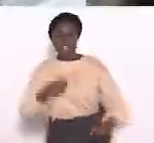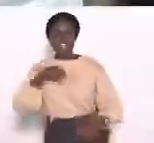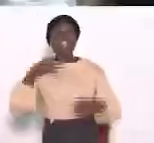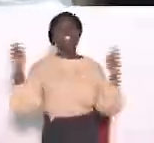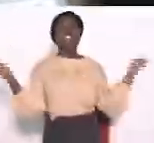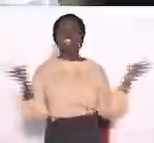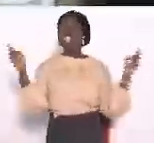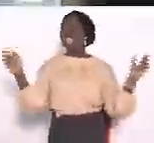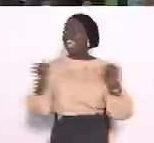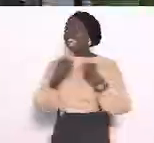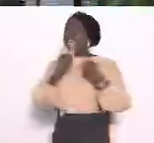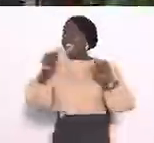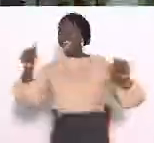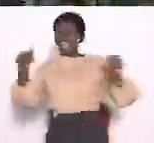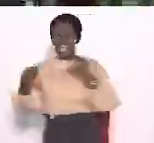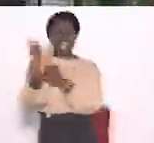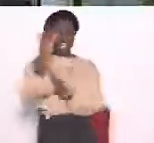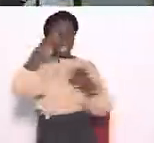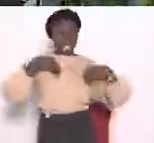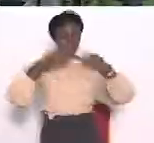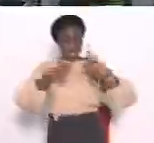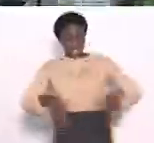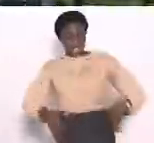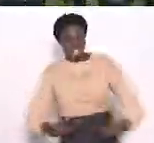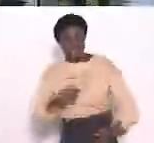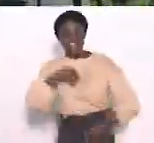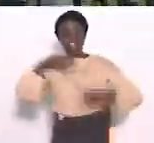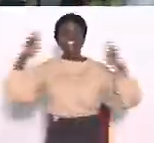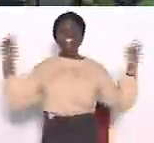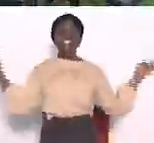jus your